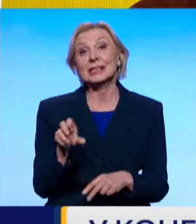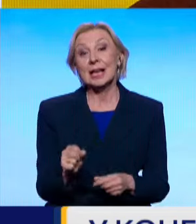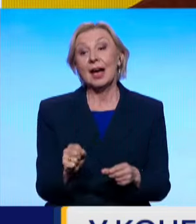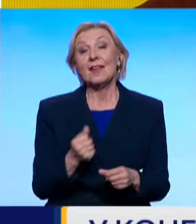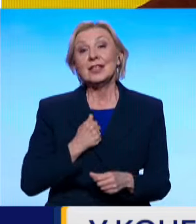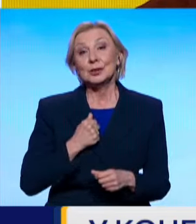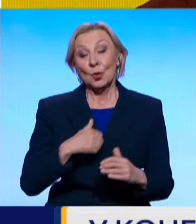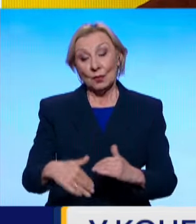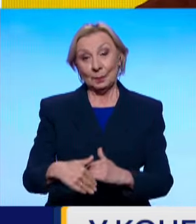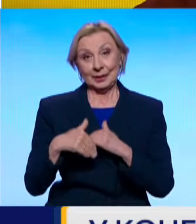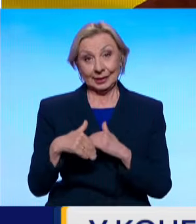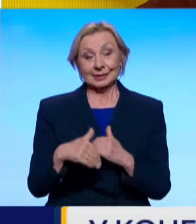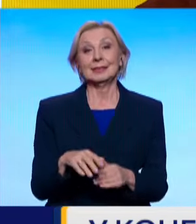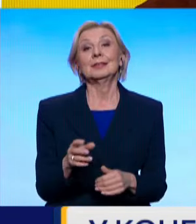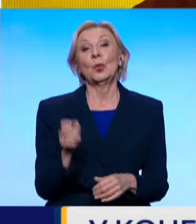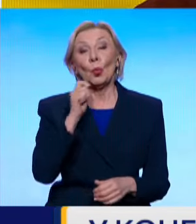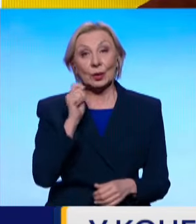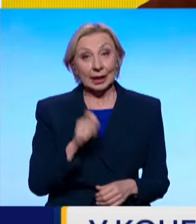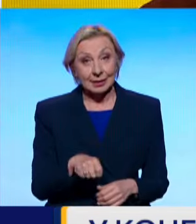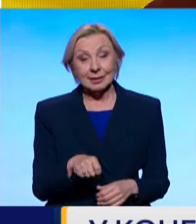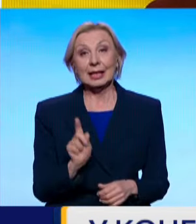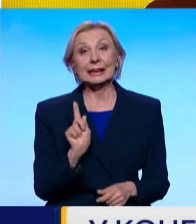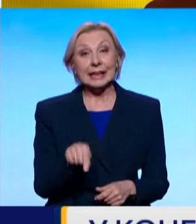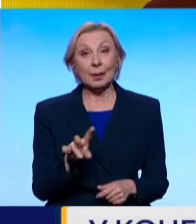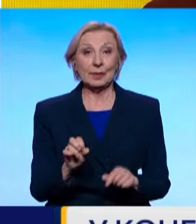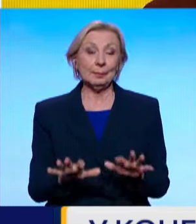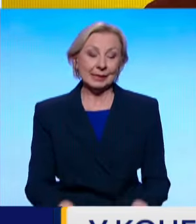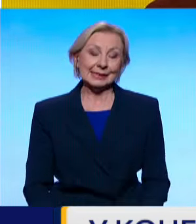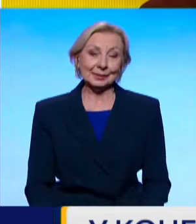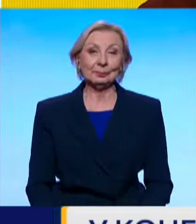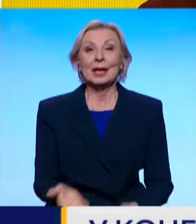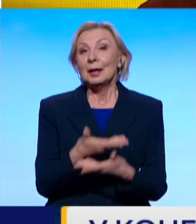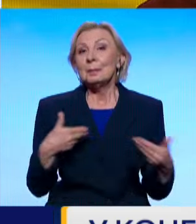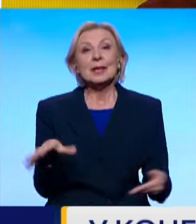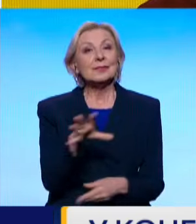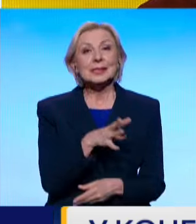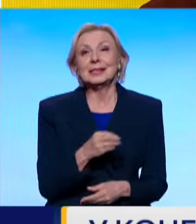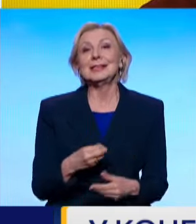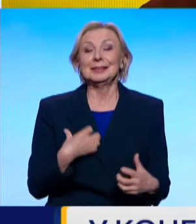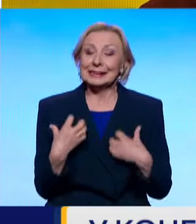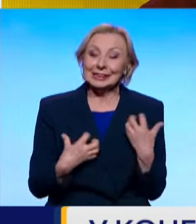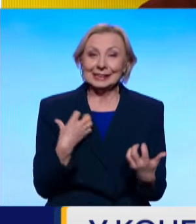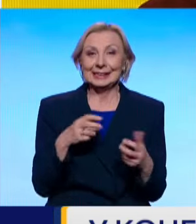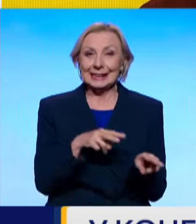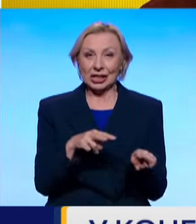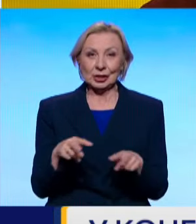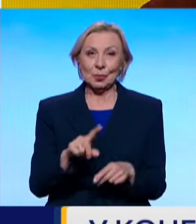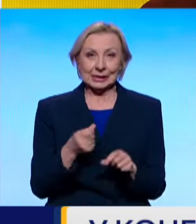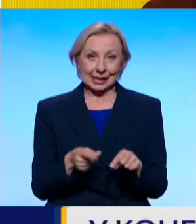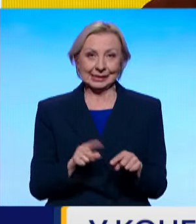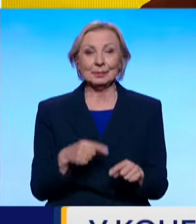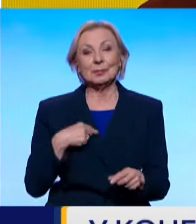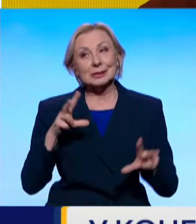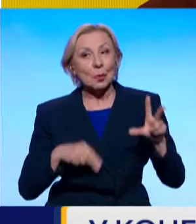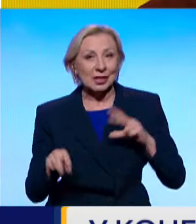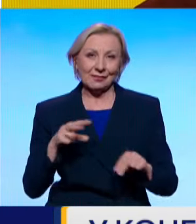підтримки союзникам США, в тому числі Україні, там на місці. Ми всі стежимо за цим і сподіваємося, що допомогу